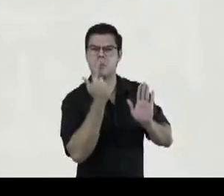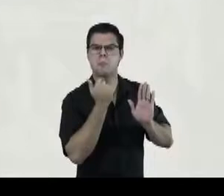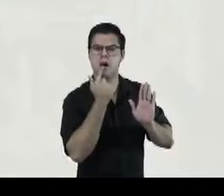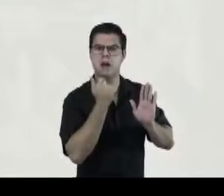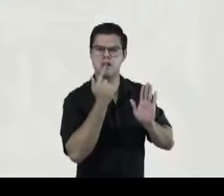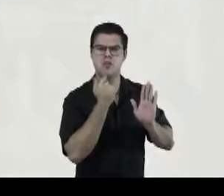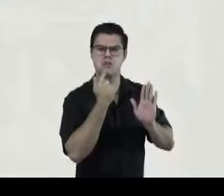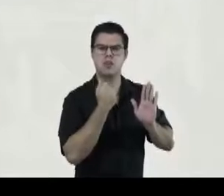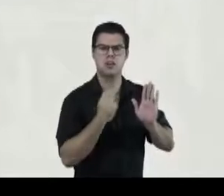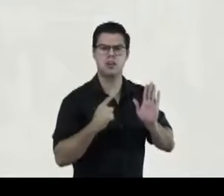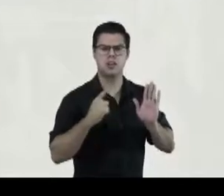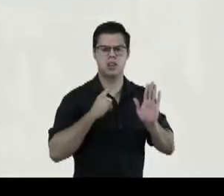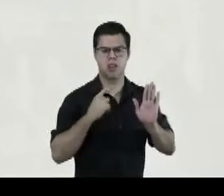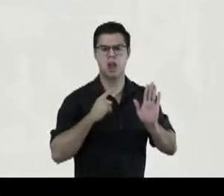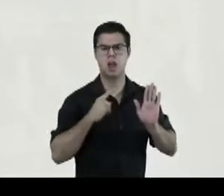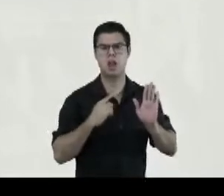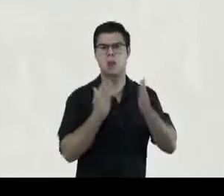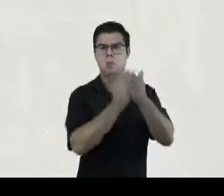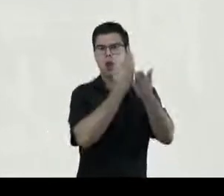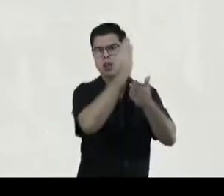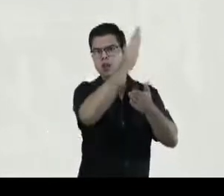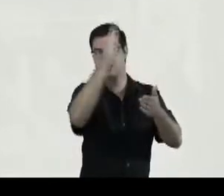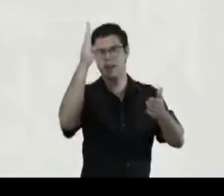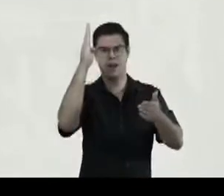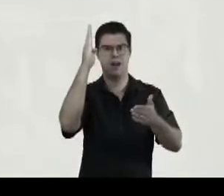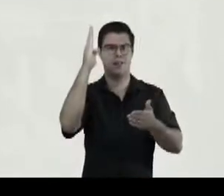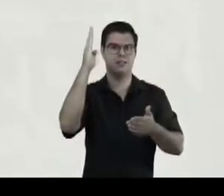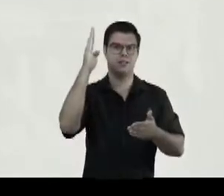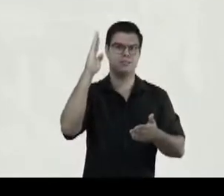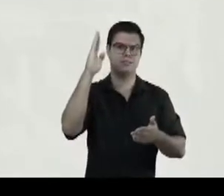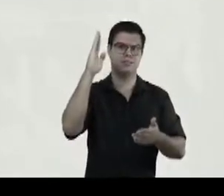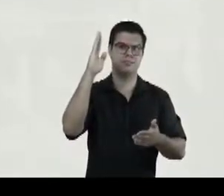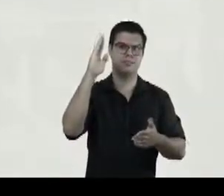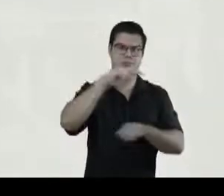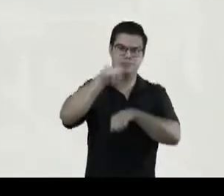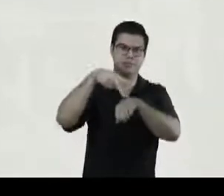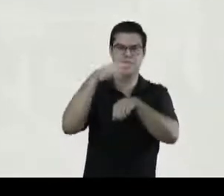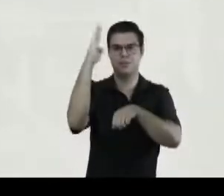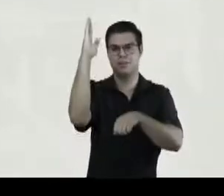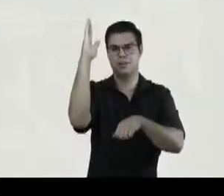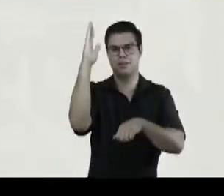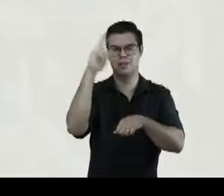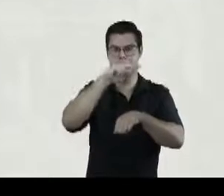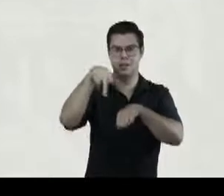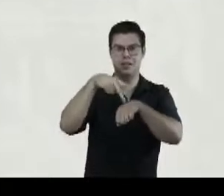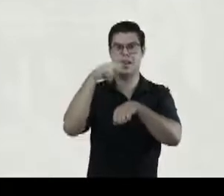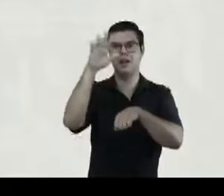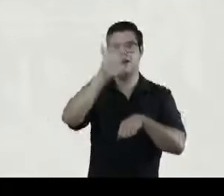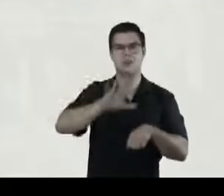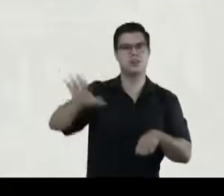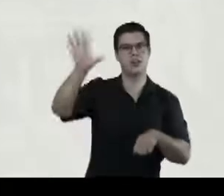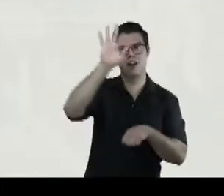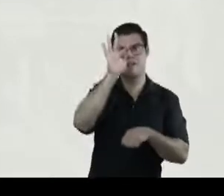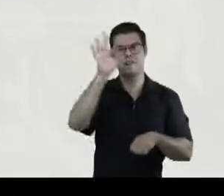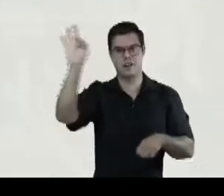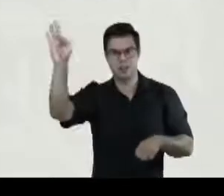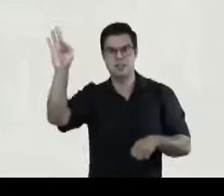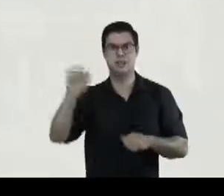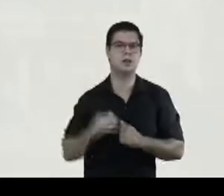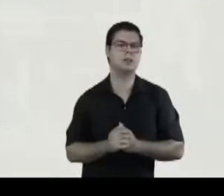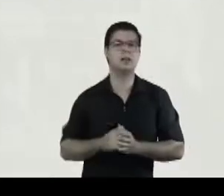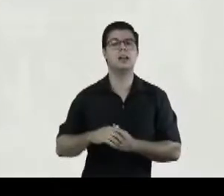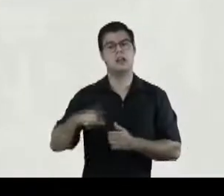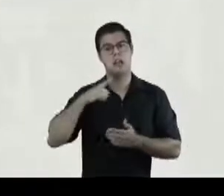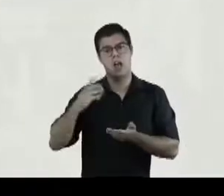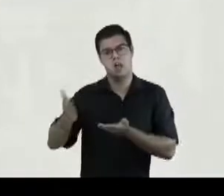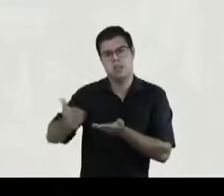France, le catalogue général, et une notice d'autorité. Et donc, cliquer là et faire